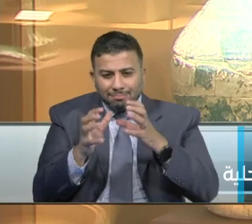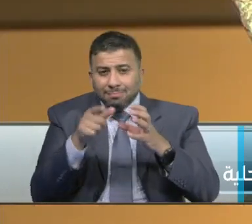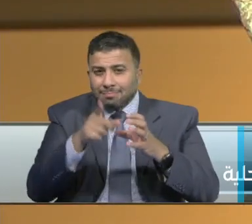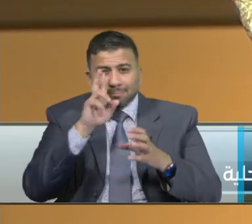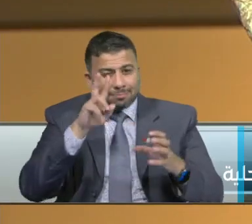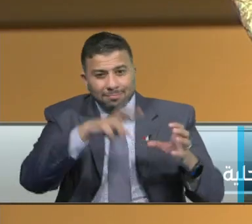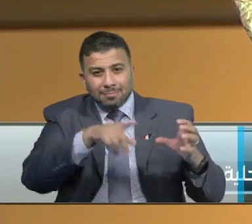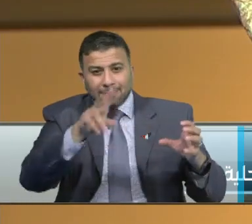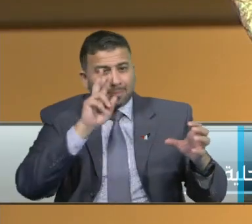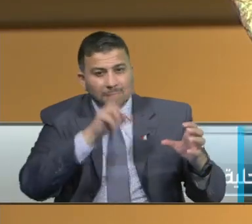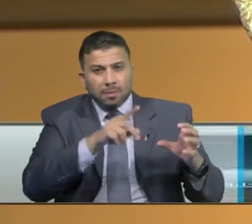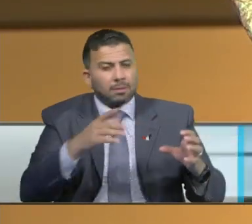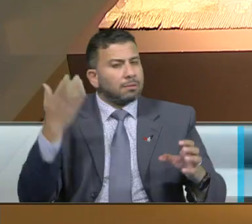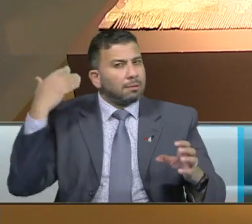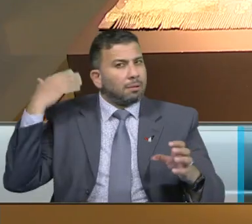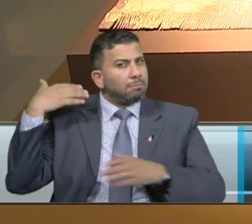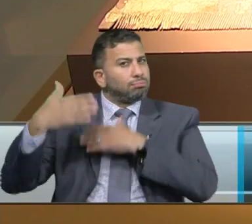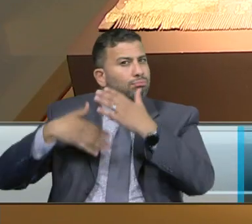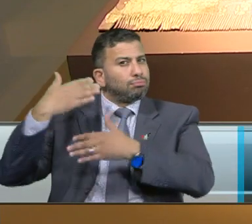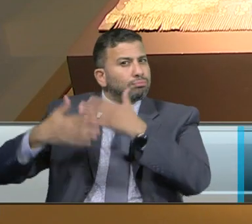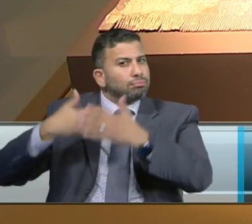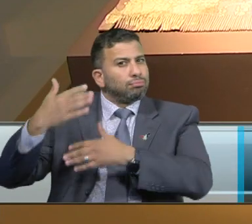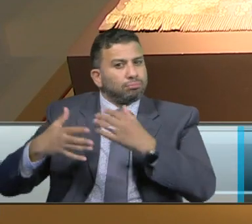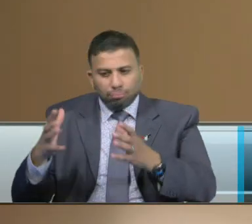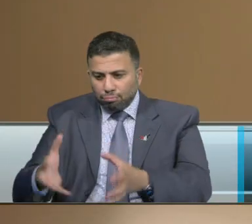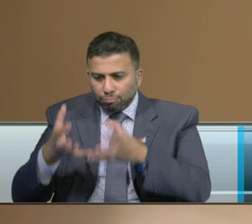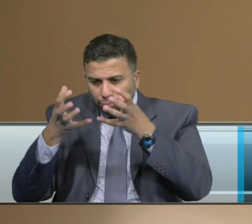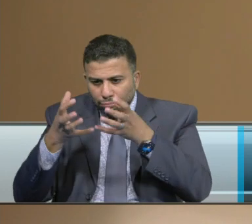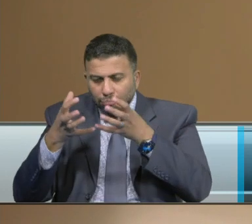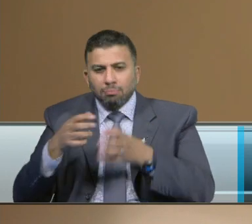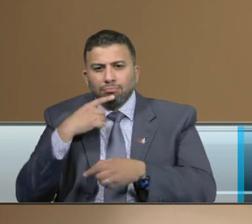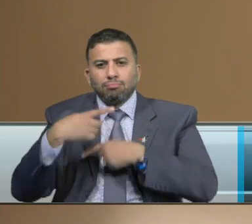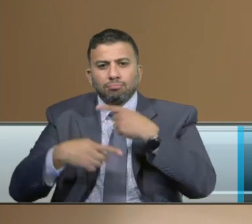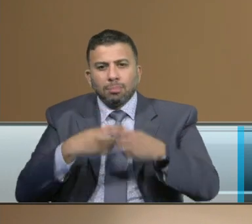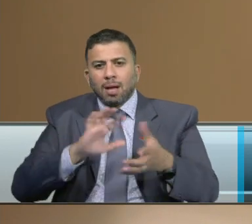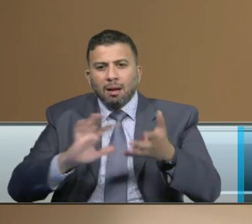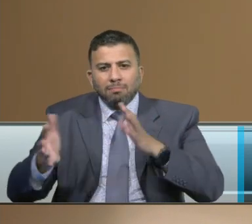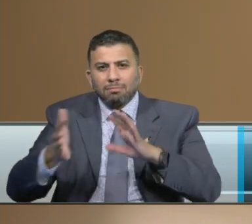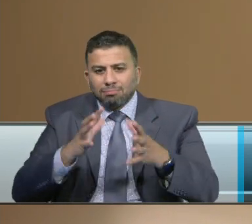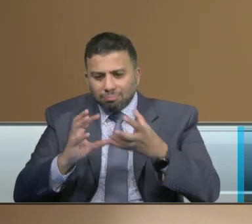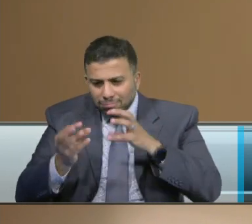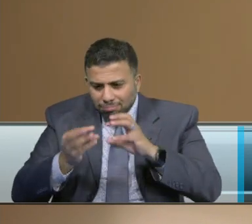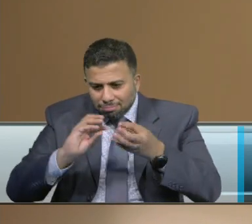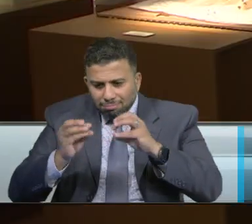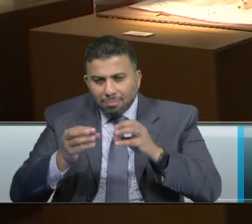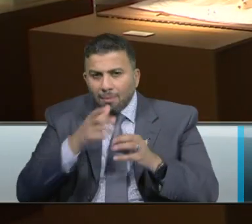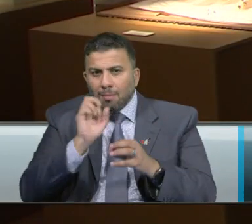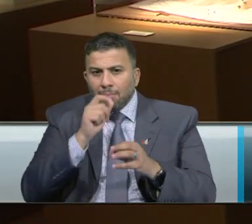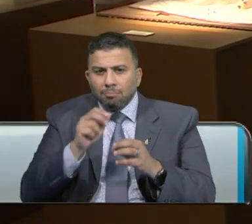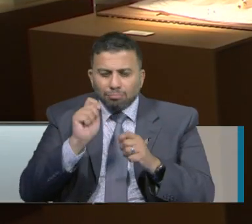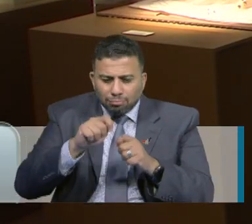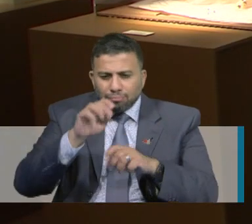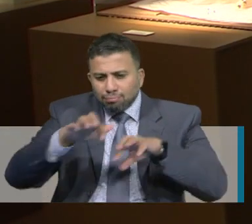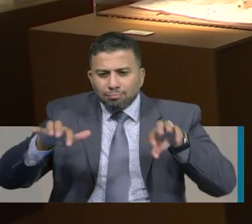وغيرها مرت بمراحل عدة، بدءا من لحظة العثور عليها مرورا بكيفية التعامل معها أثناء عملية